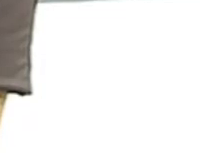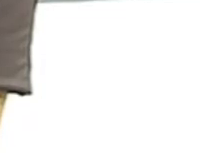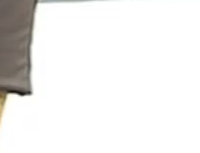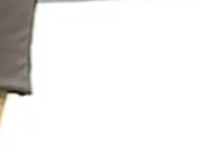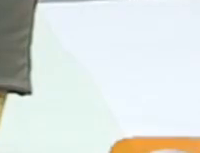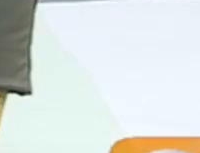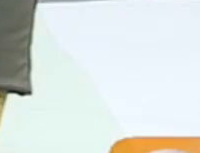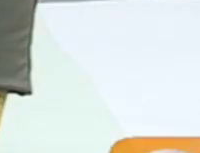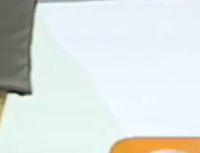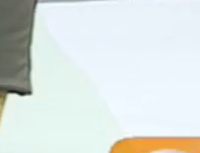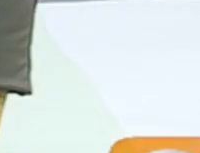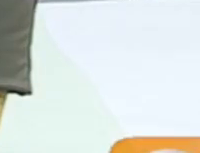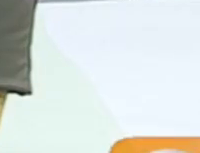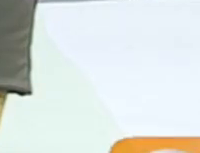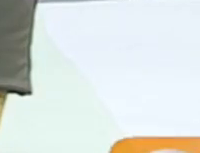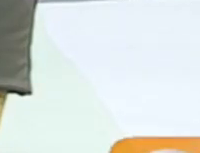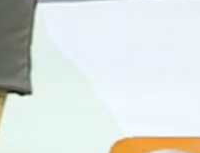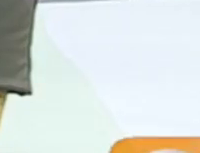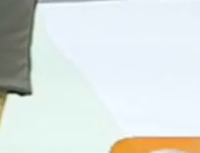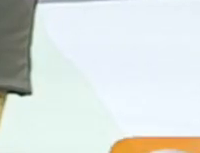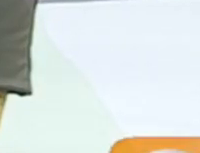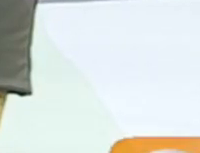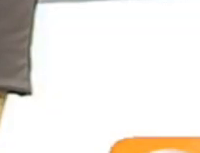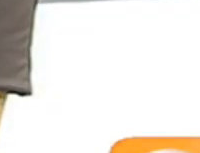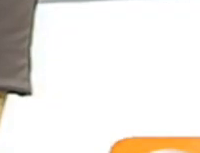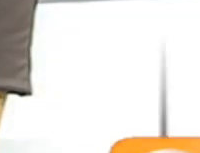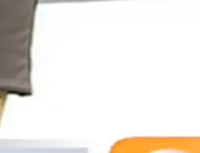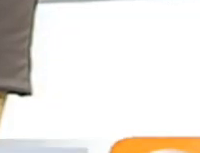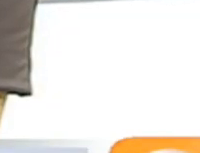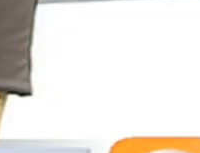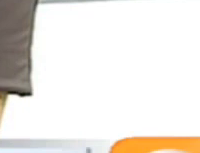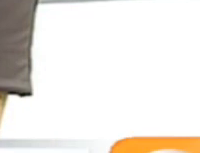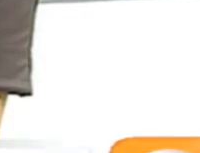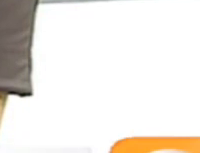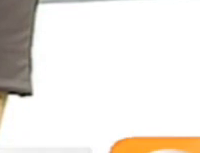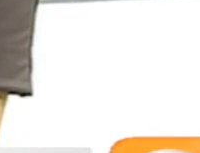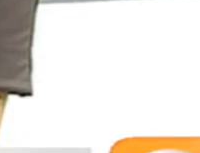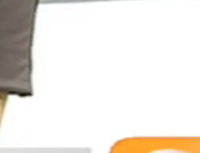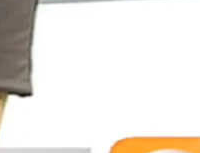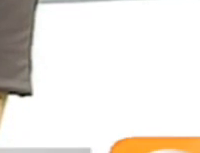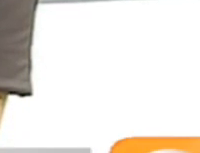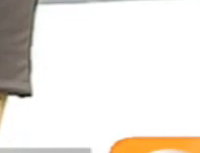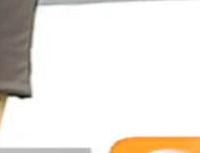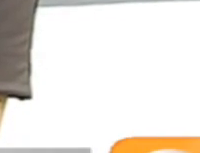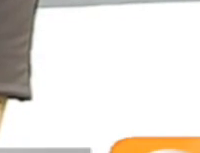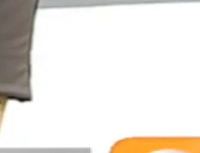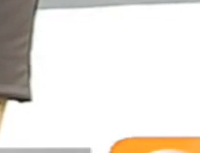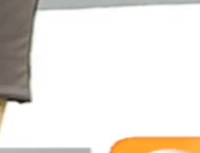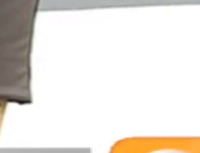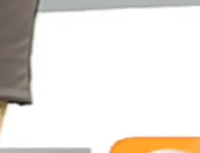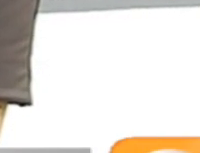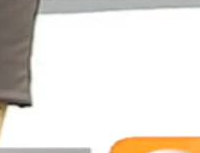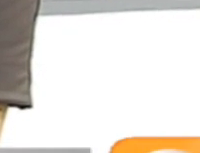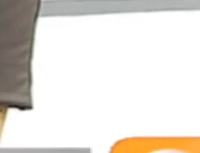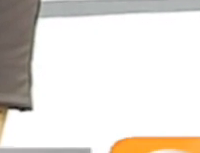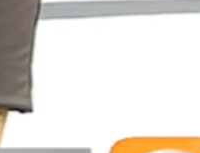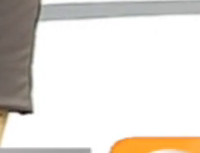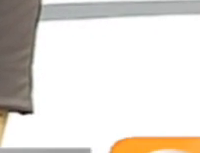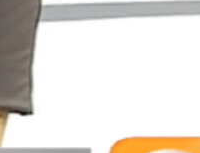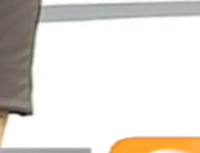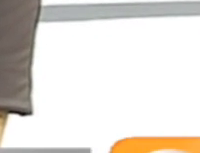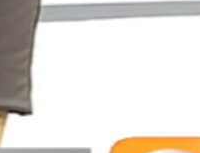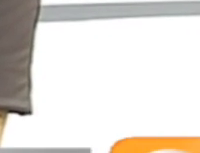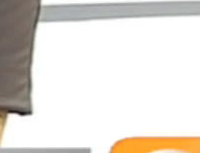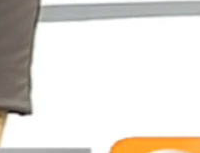Naam, tunafanya kikao cha leo tukiwa na maswali chungu zima, manake kuna taarifa zimeweza kuongezeka na sema mageni amekuwa kizungumzwa miaka nenda miaka rudi,